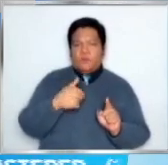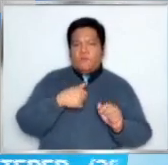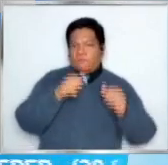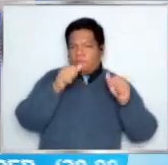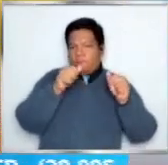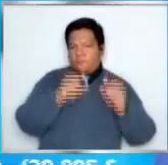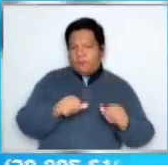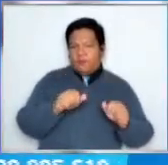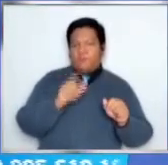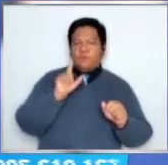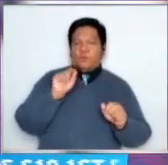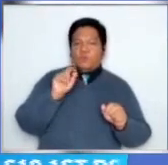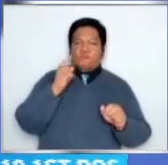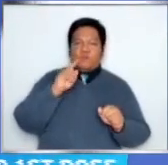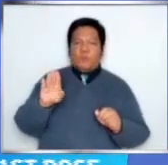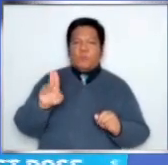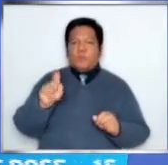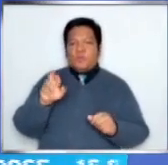Remix.